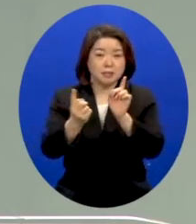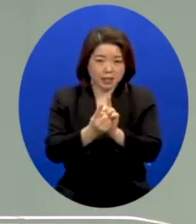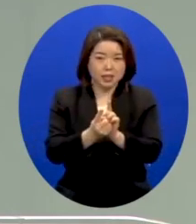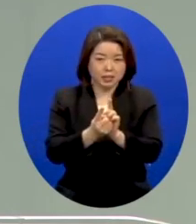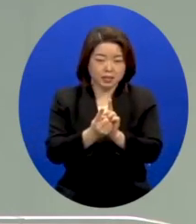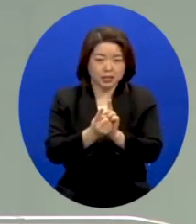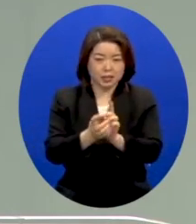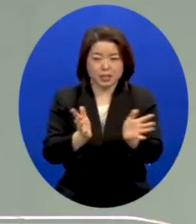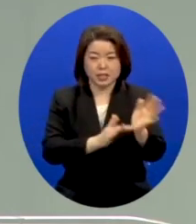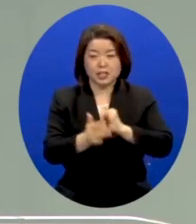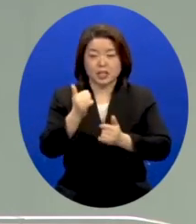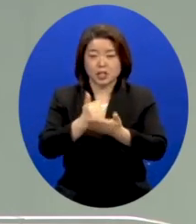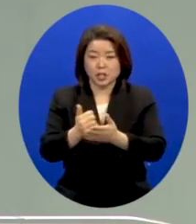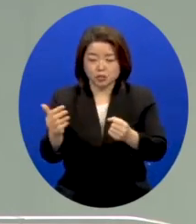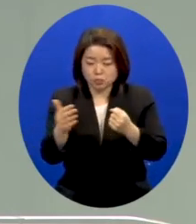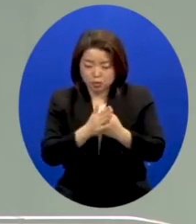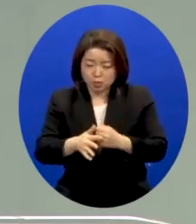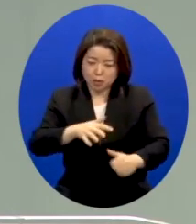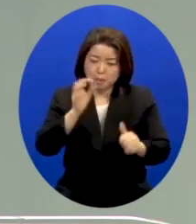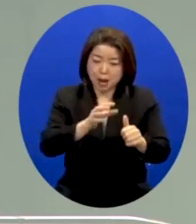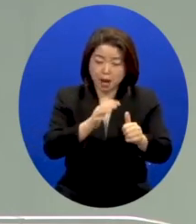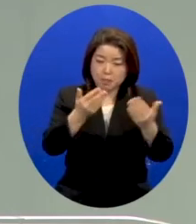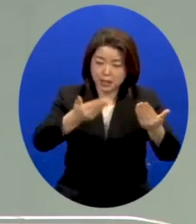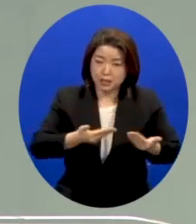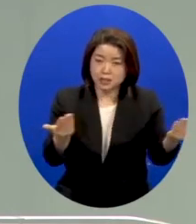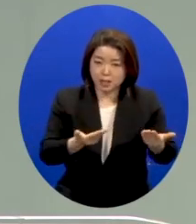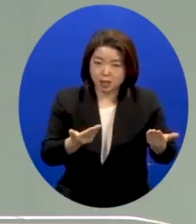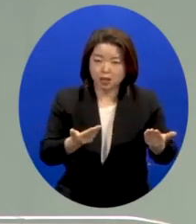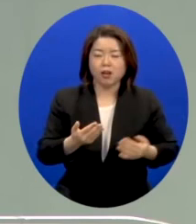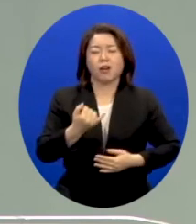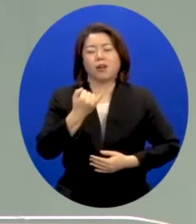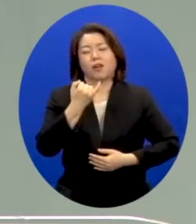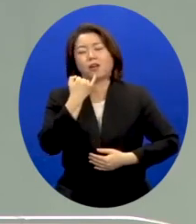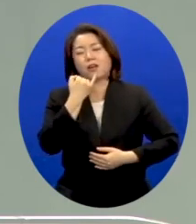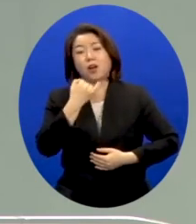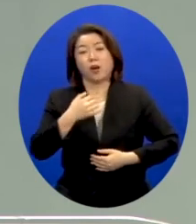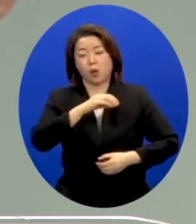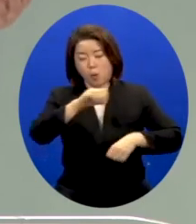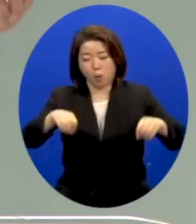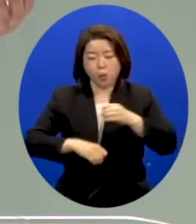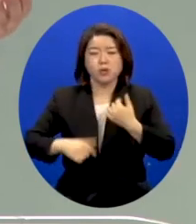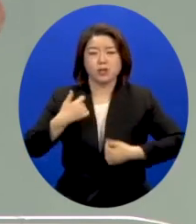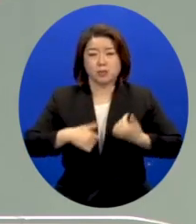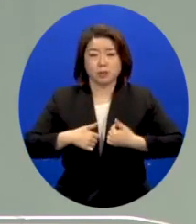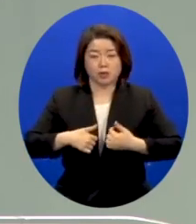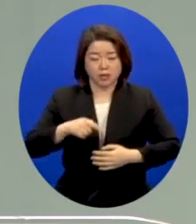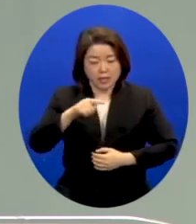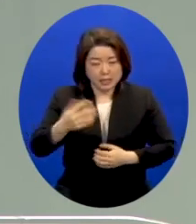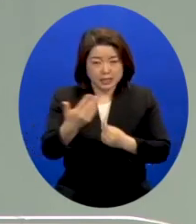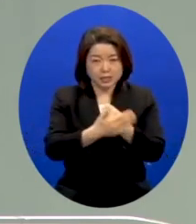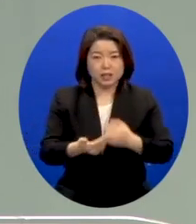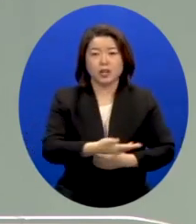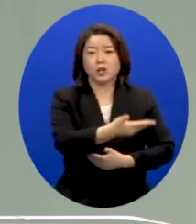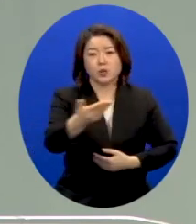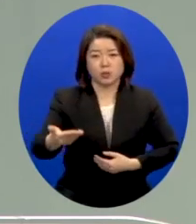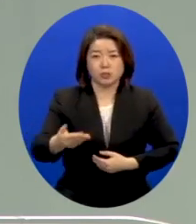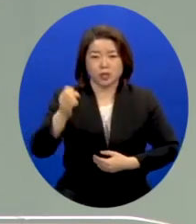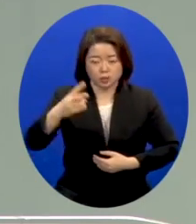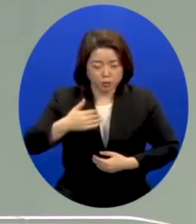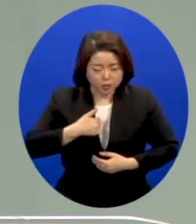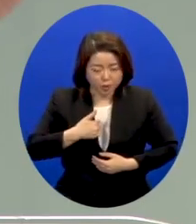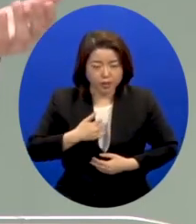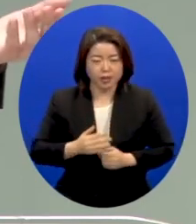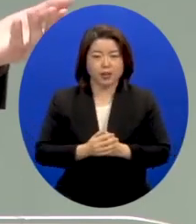때문에 핍박 당하는 것도 기쁨이 들어요 이 은혜가 여러분에게 또 저에게